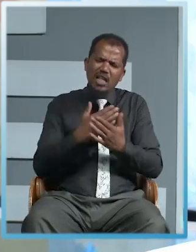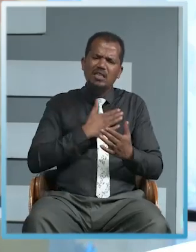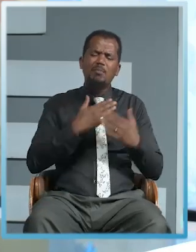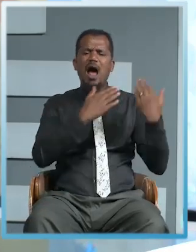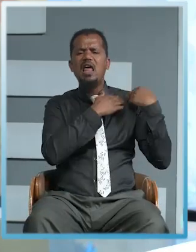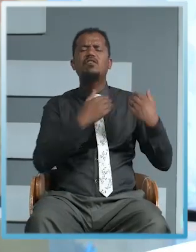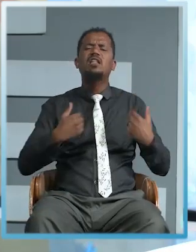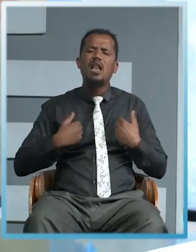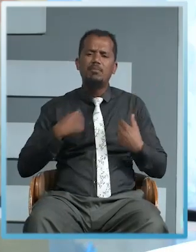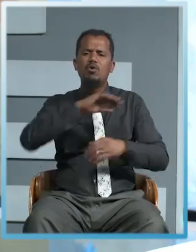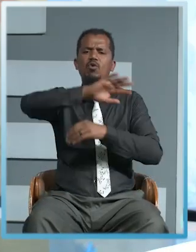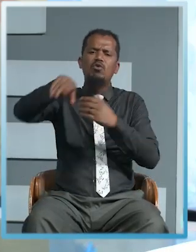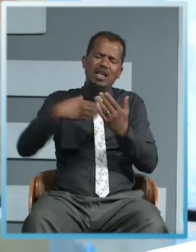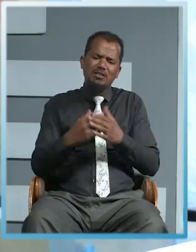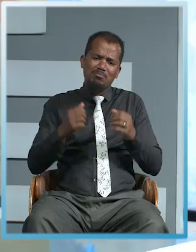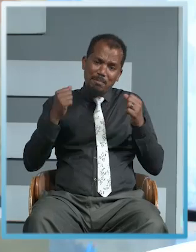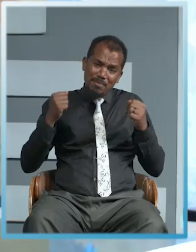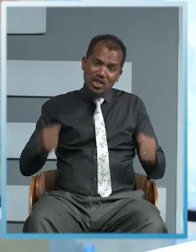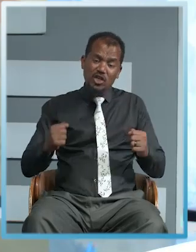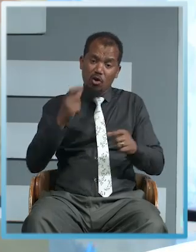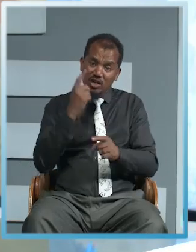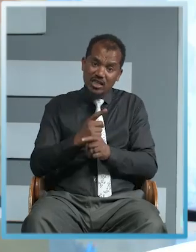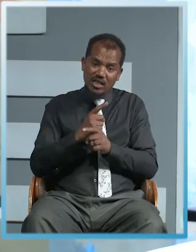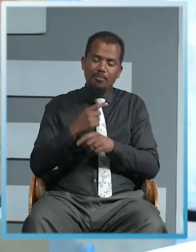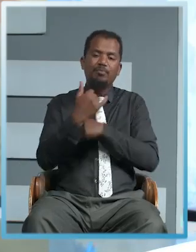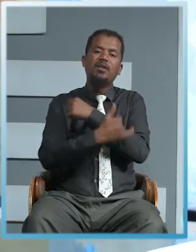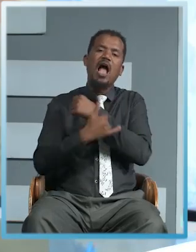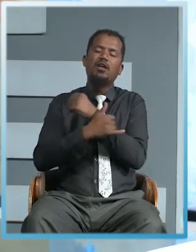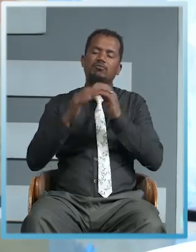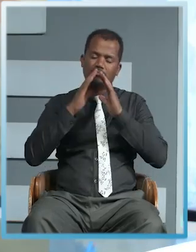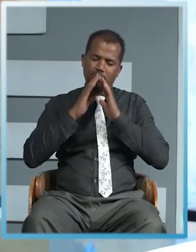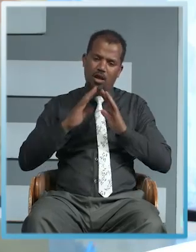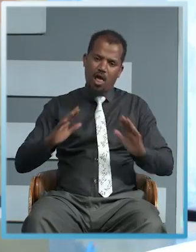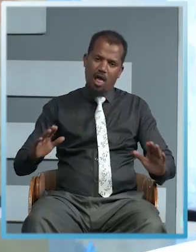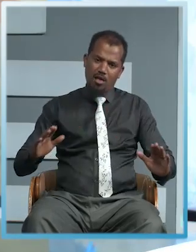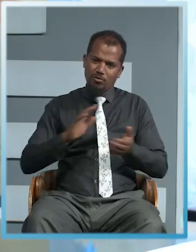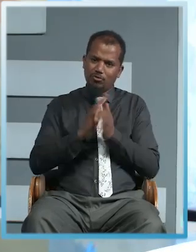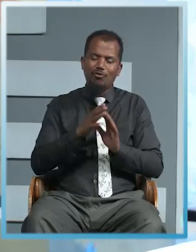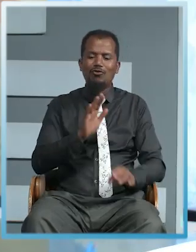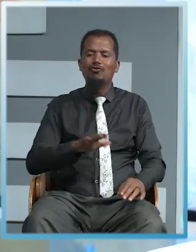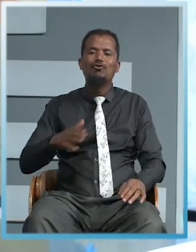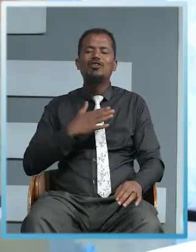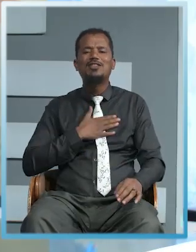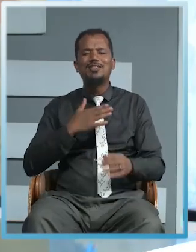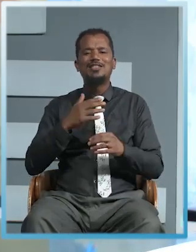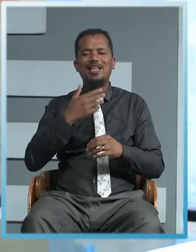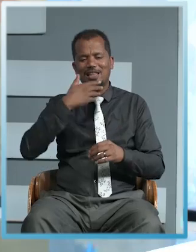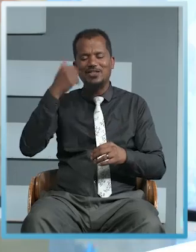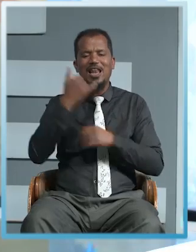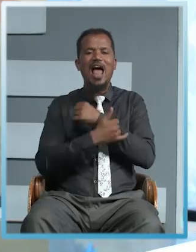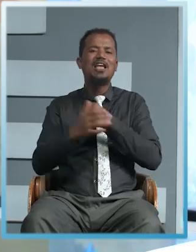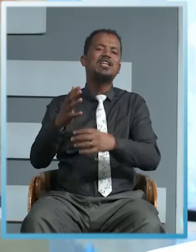አለብን ሁላችንም በመንችለው ልክ አገሪቱ ሰላም ትሆን ልጆቻችን የተሻለ ሀገር